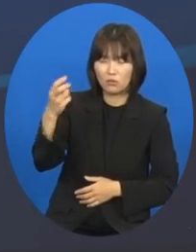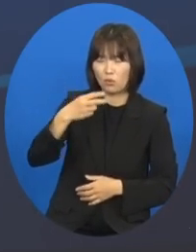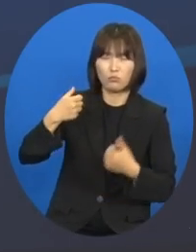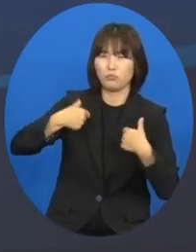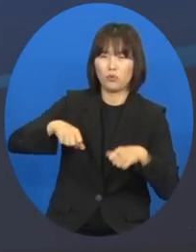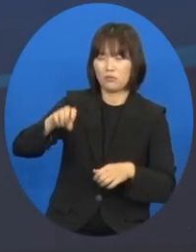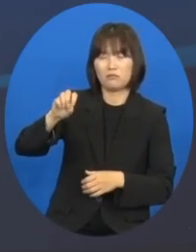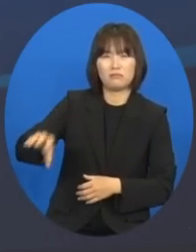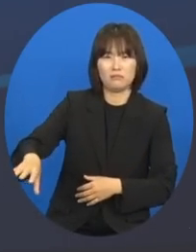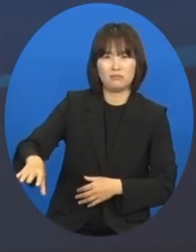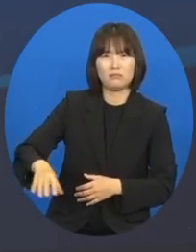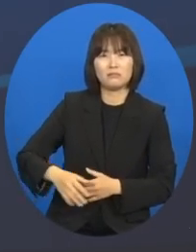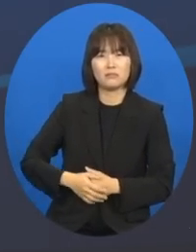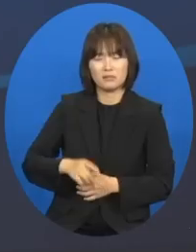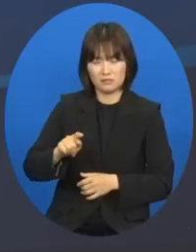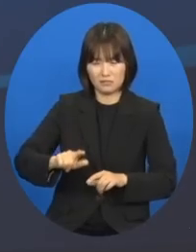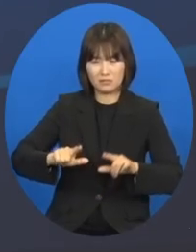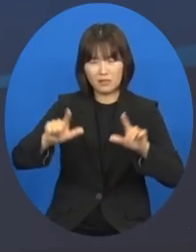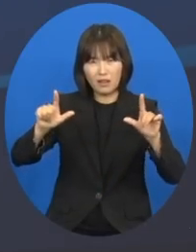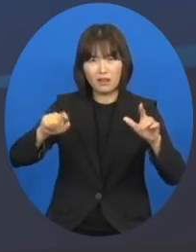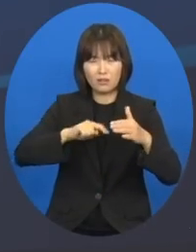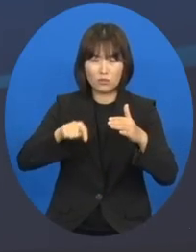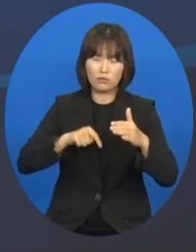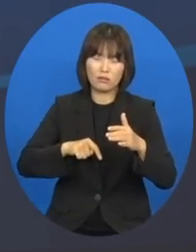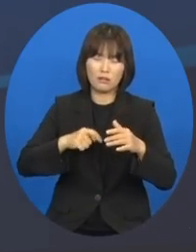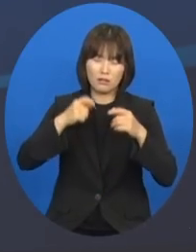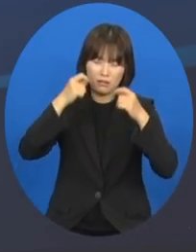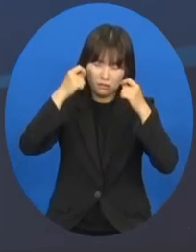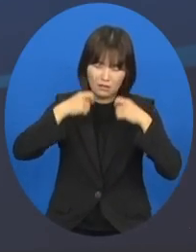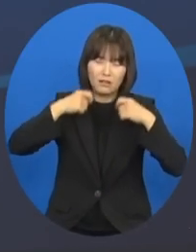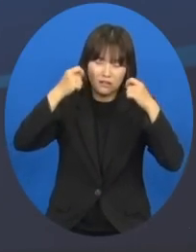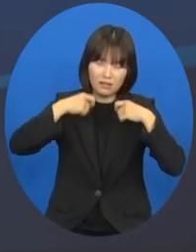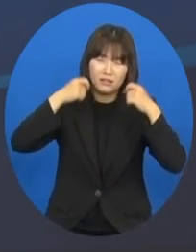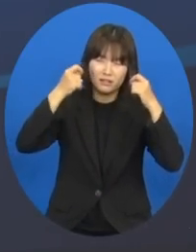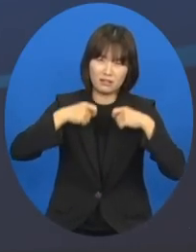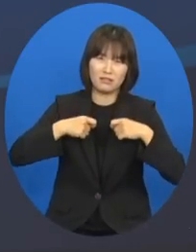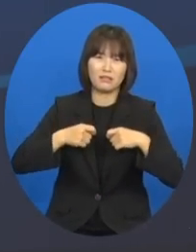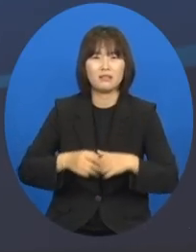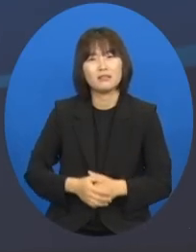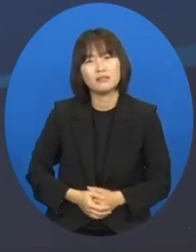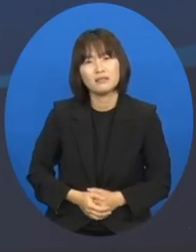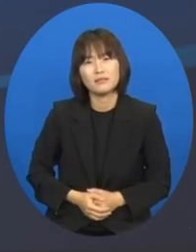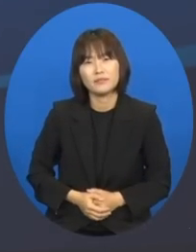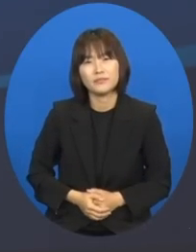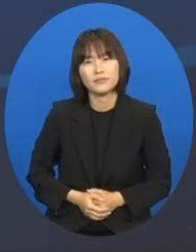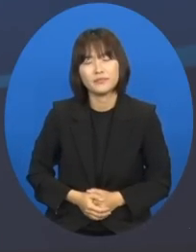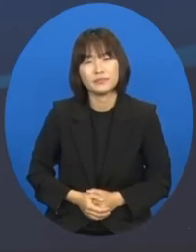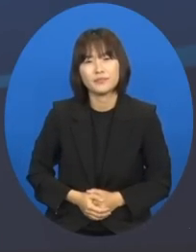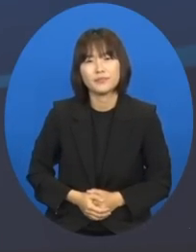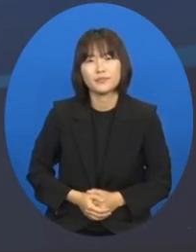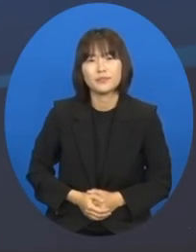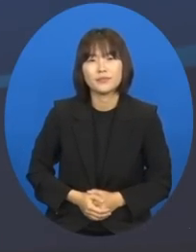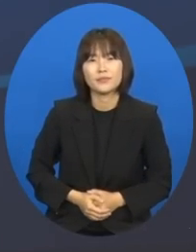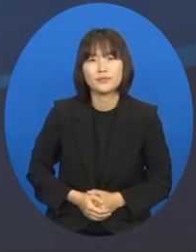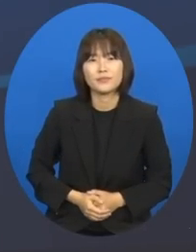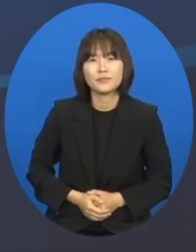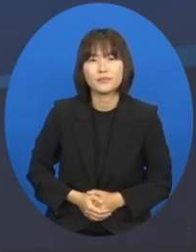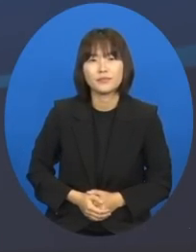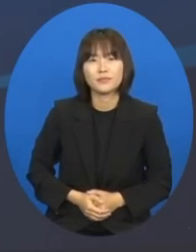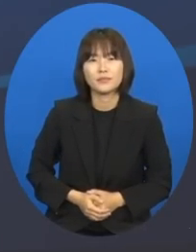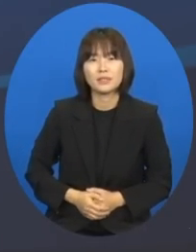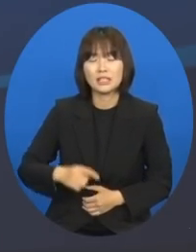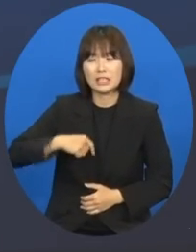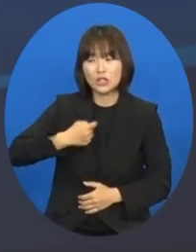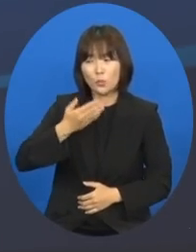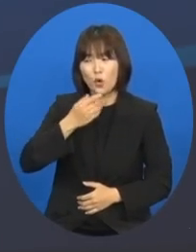제가 그날 속으로 얼마나 많이 울었는지 모릅니다 얼마나 눈물이 나는지 자기가